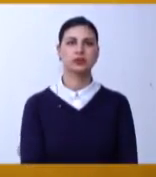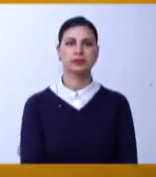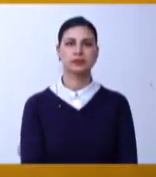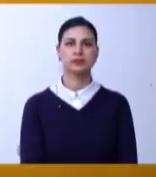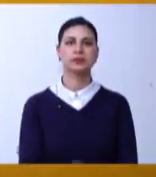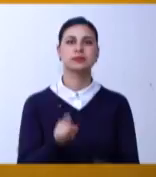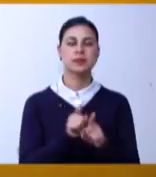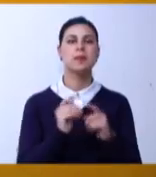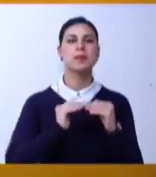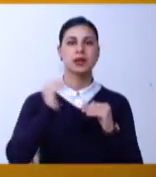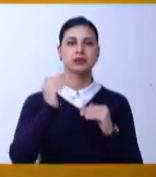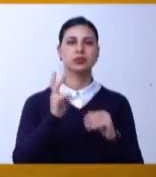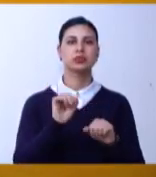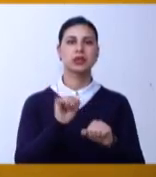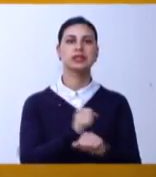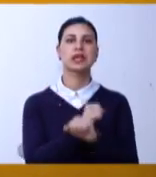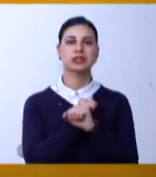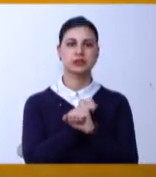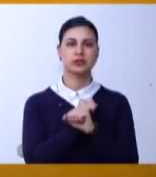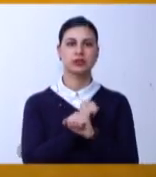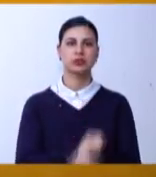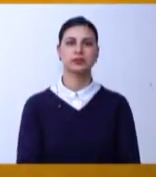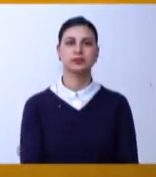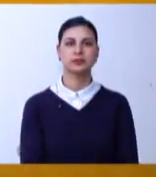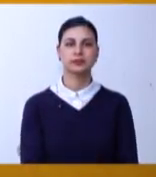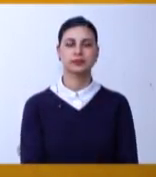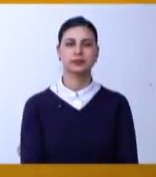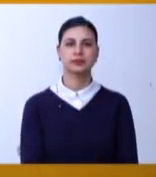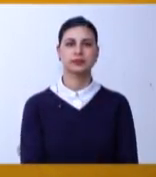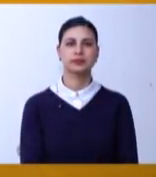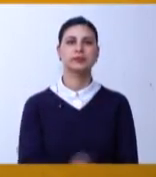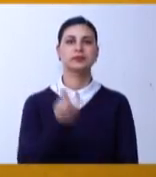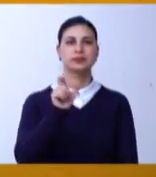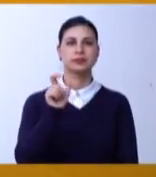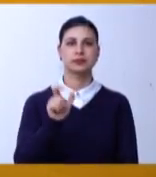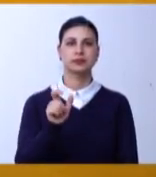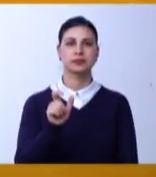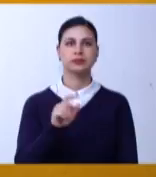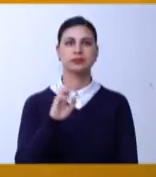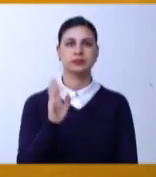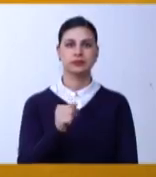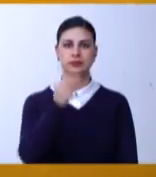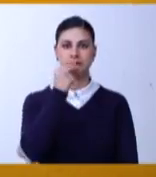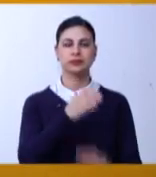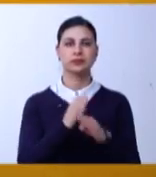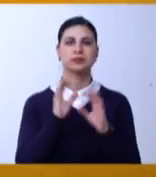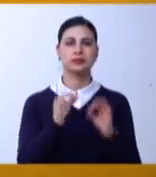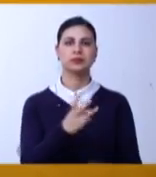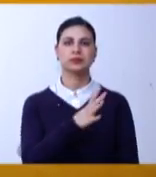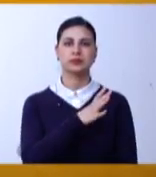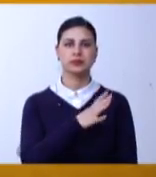წინა დღეს მაქსიმალურად დაისვენეთ და დაიტვირთეთ ნახშირწყლებით. მიირთვით შვრიის ან ხორბლის ფაფა, პასტა ზღვის